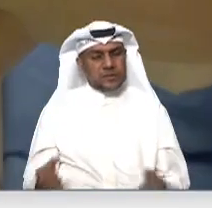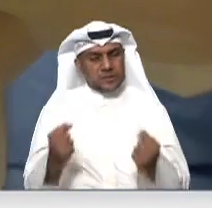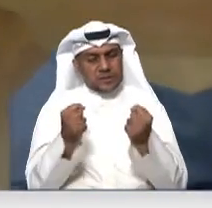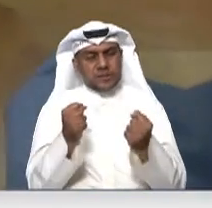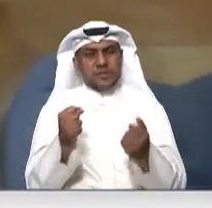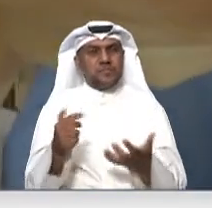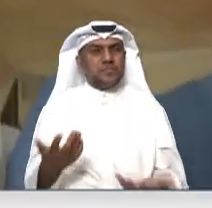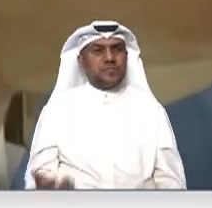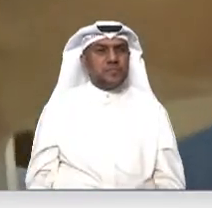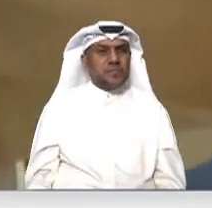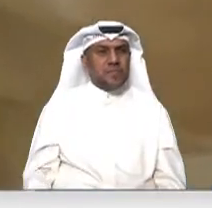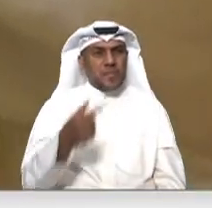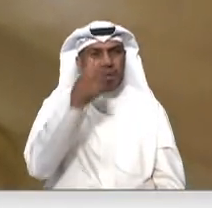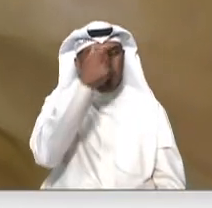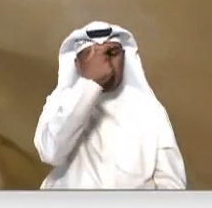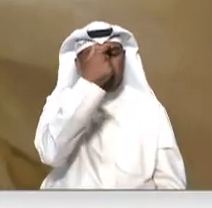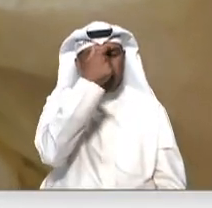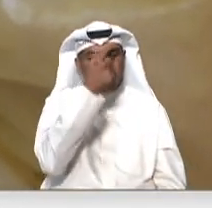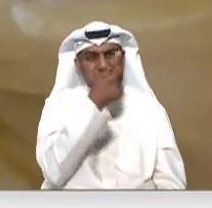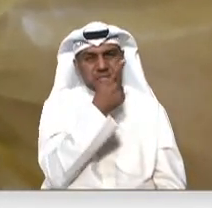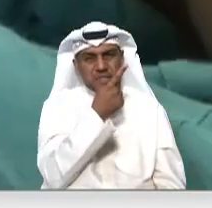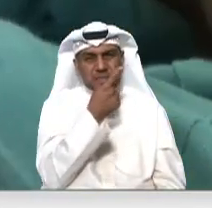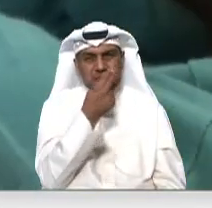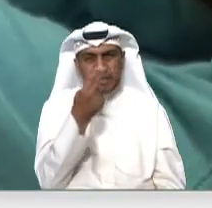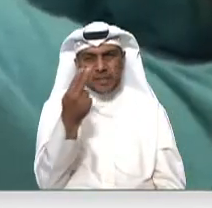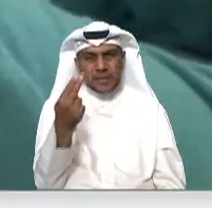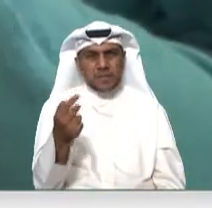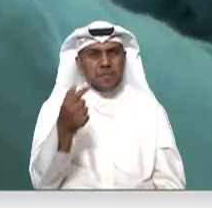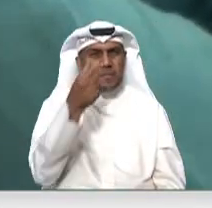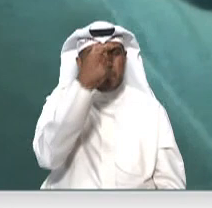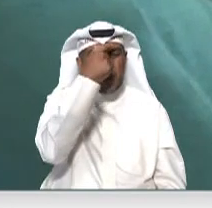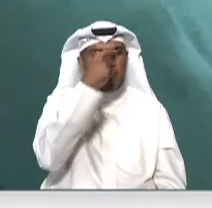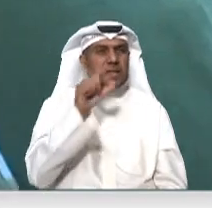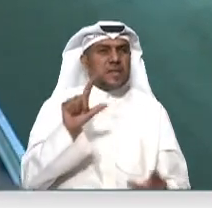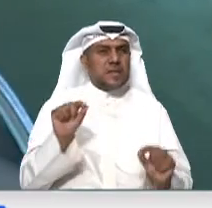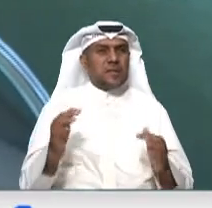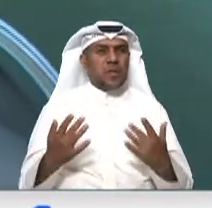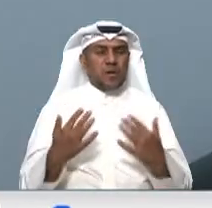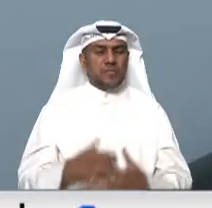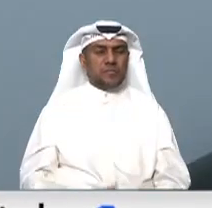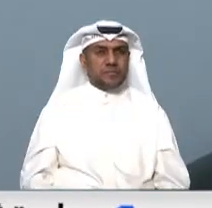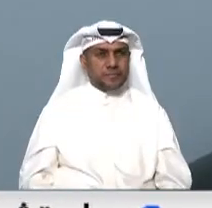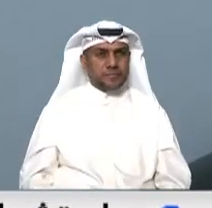40% من اجمالي انواع السرطانات عند الاطفال